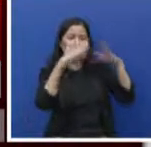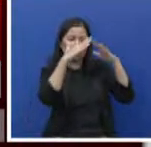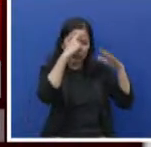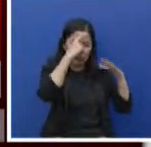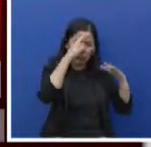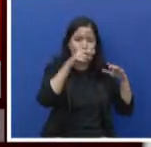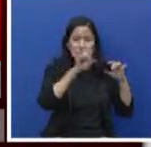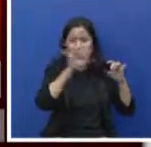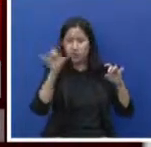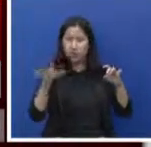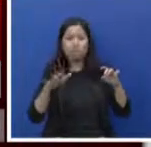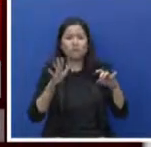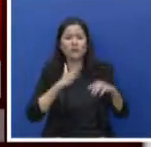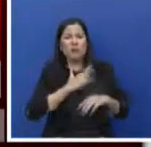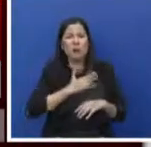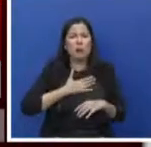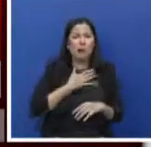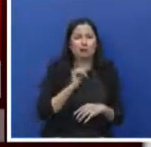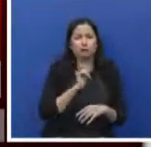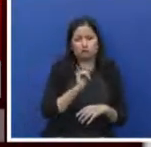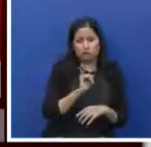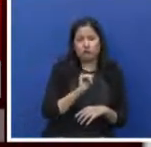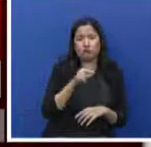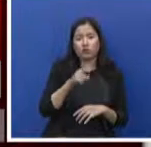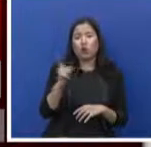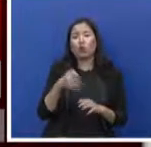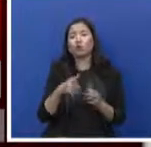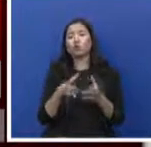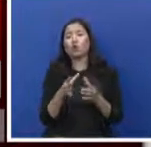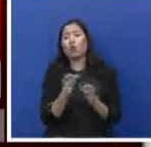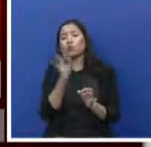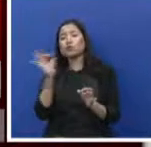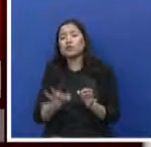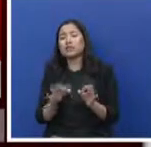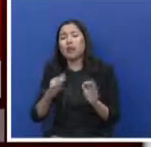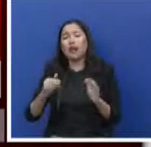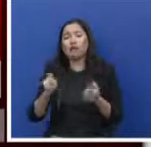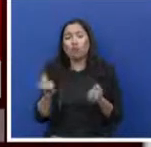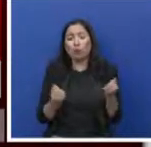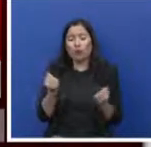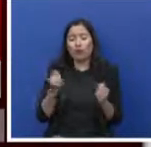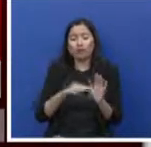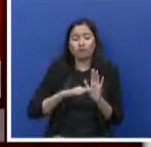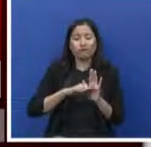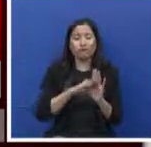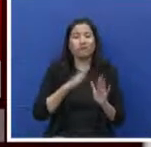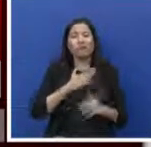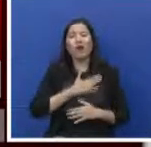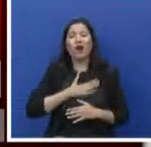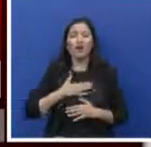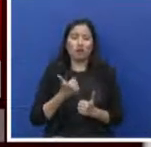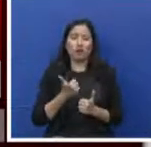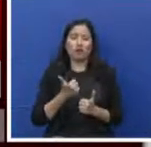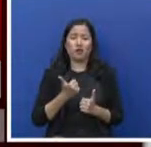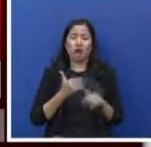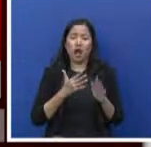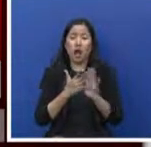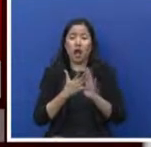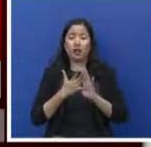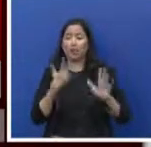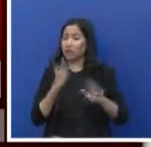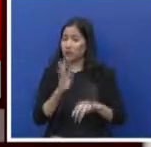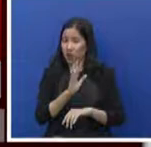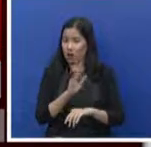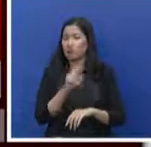kita solusi dengan mobil ini bukan cuma aman, tapi juga nyaman. Dan juga tidak lagi ada antrian, karena